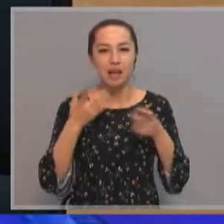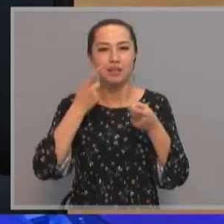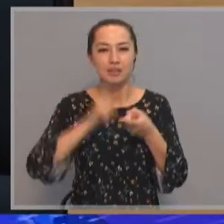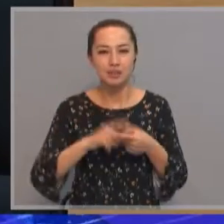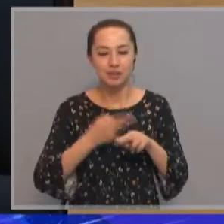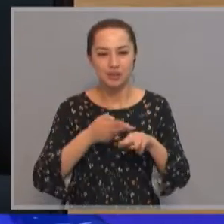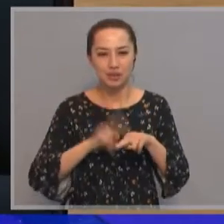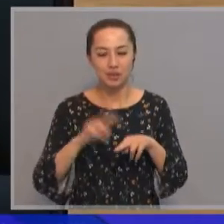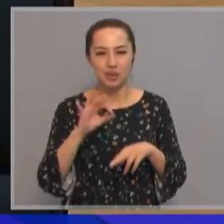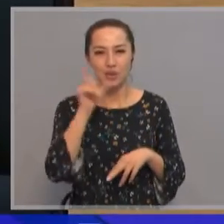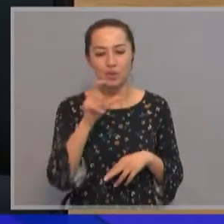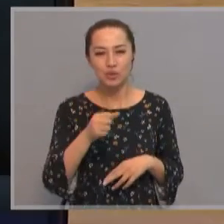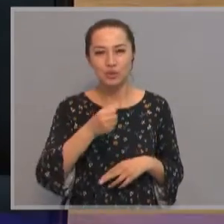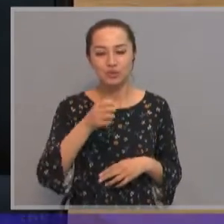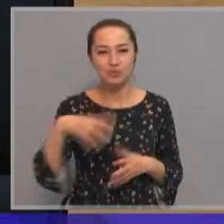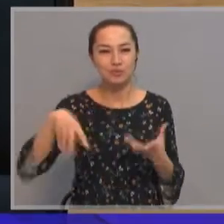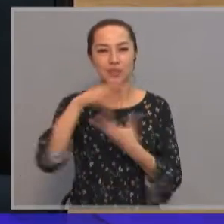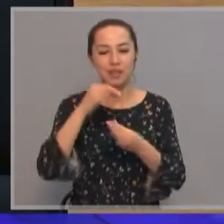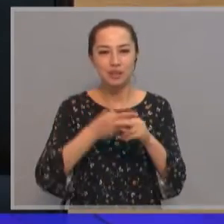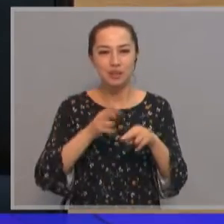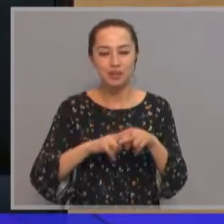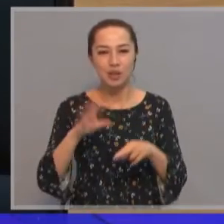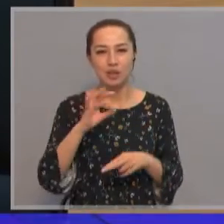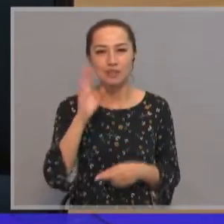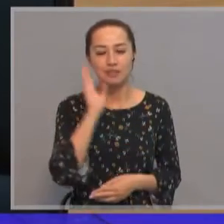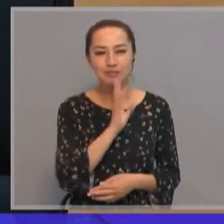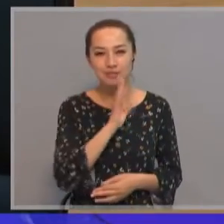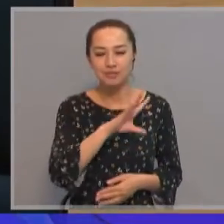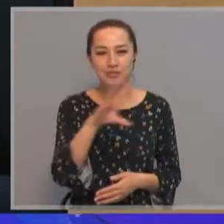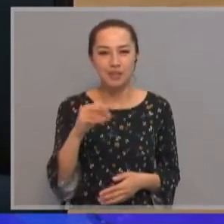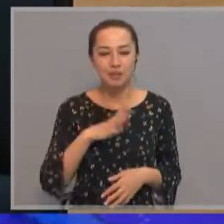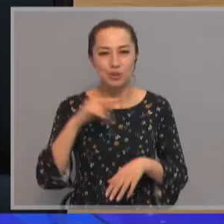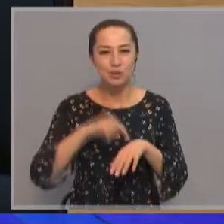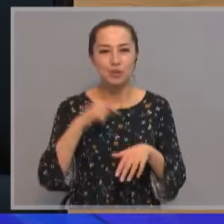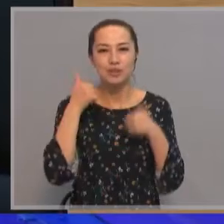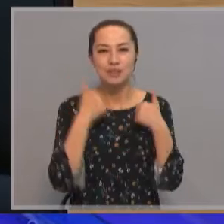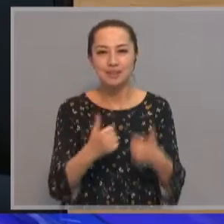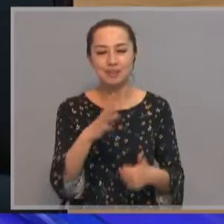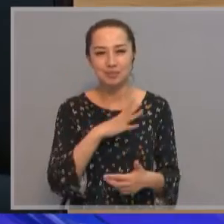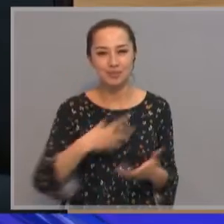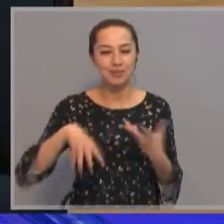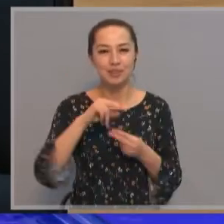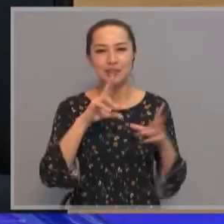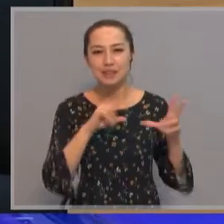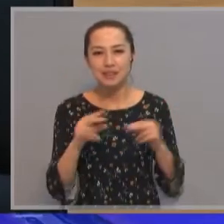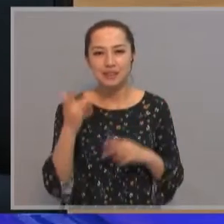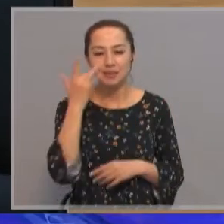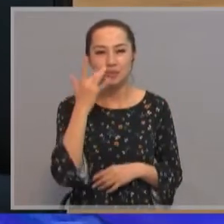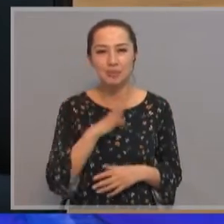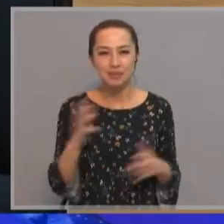азаматтарымыз, ел билеп отқан азаматтарымыз, аналардың көңілін аулау үшін, мына біздерге көңіл сыйлау үшін бізді жинап